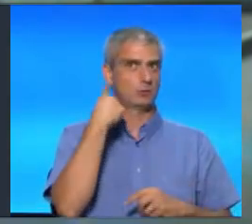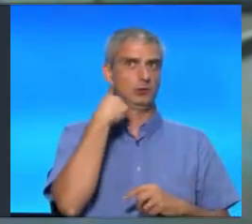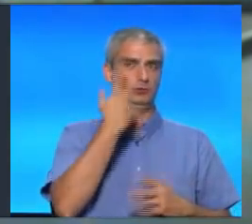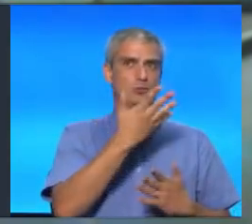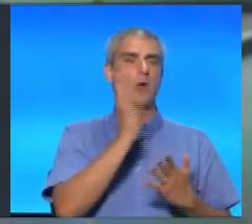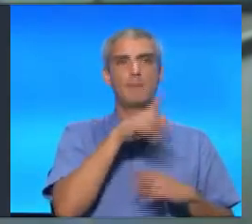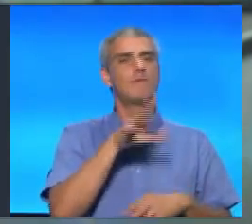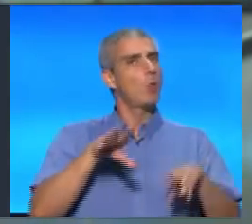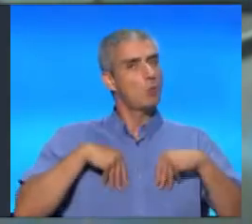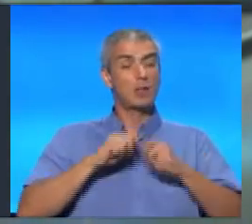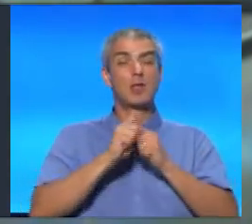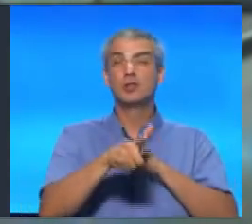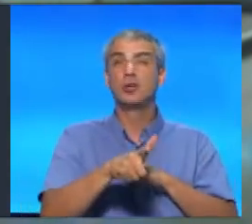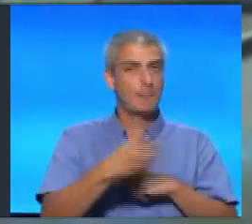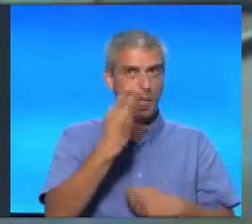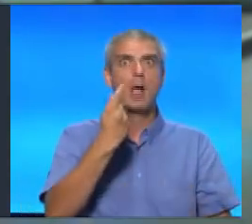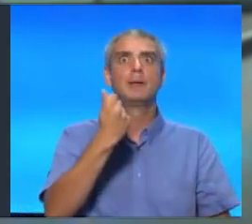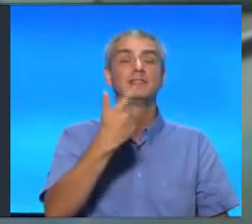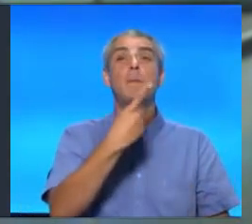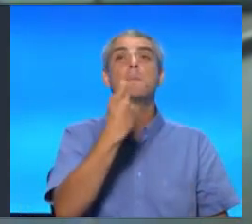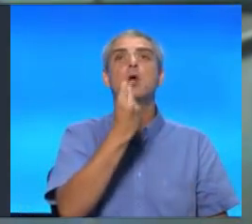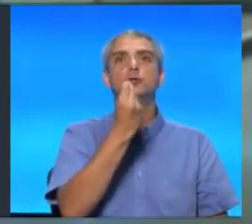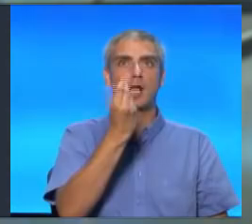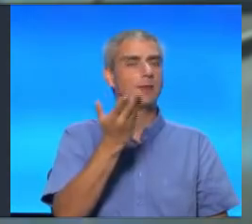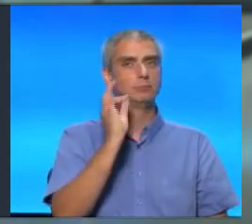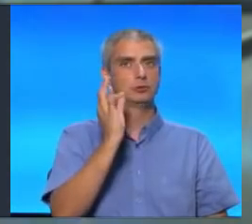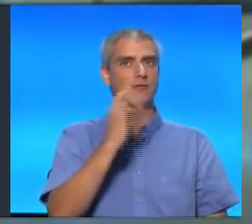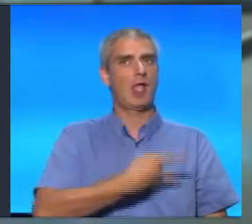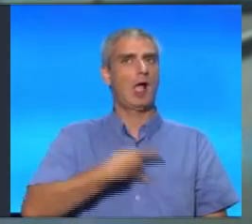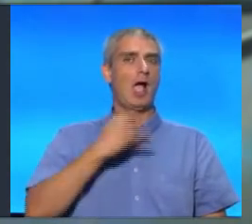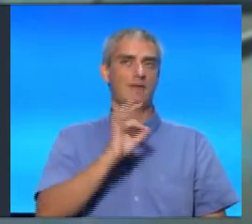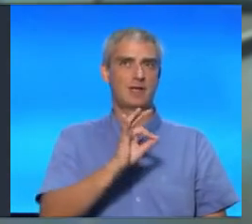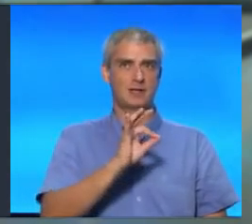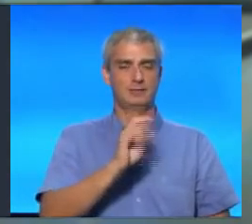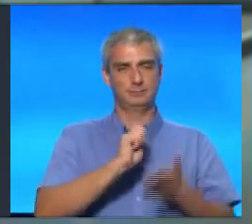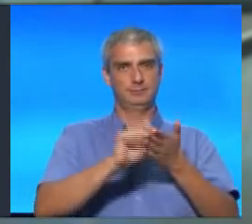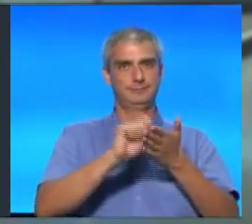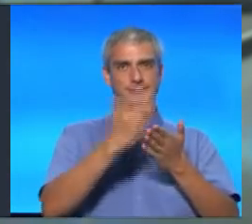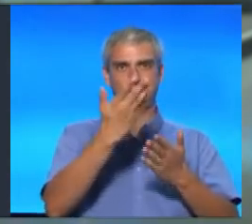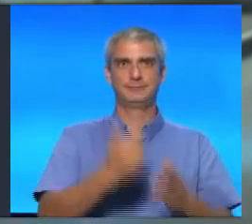אפילו מוכנות לשלם לא מעט, מאות שקלים למעשה בעבור החוויה. יערה שפירה